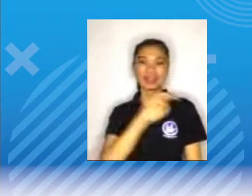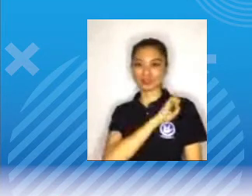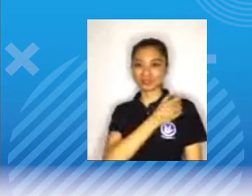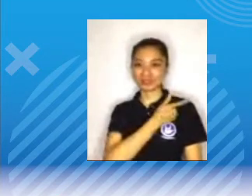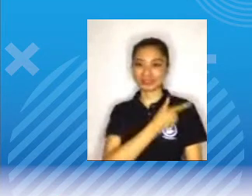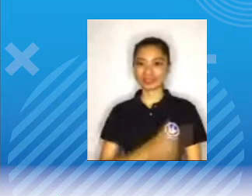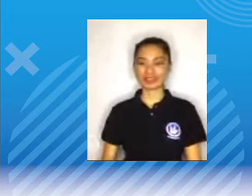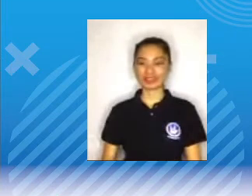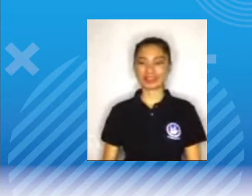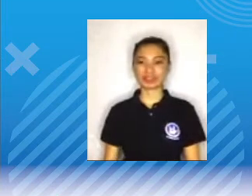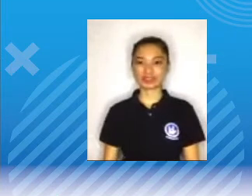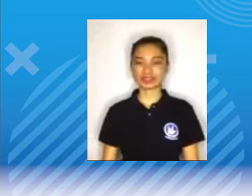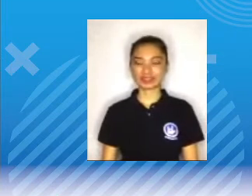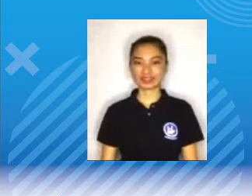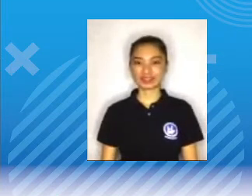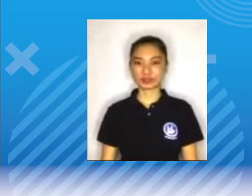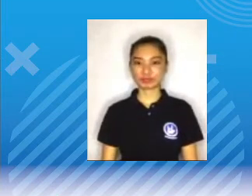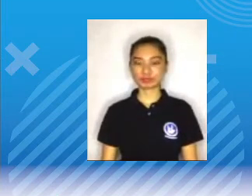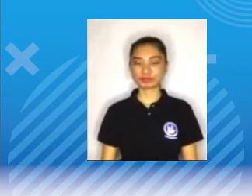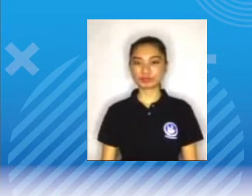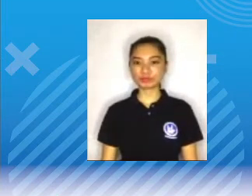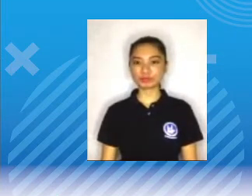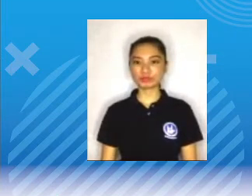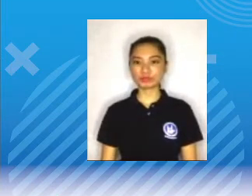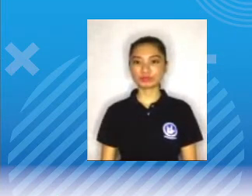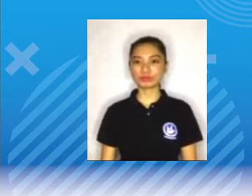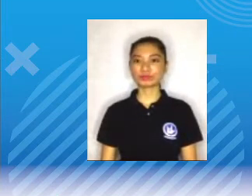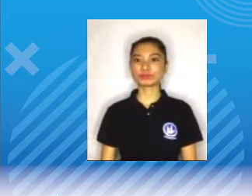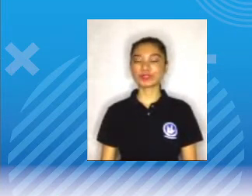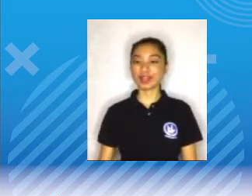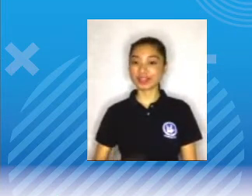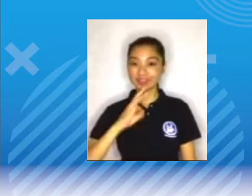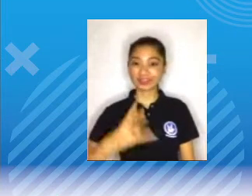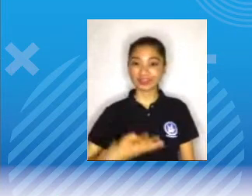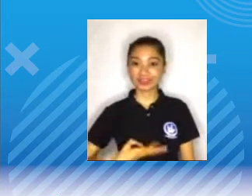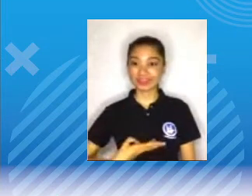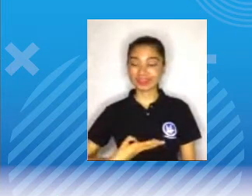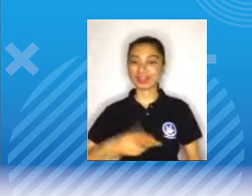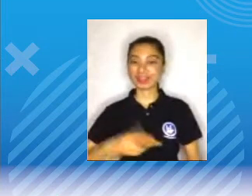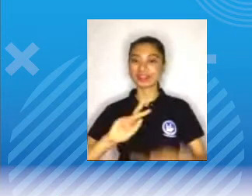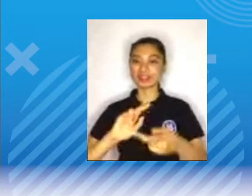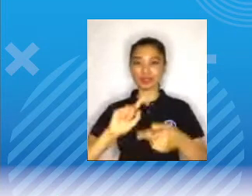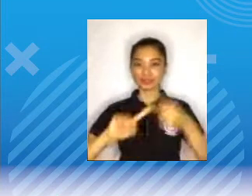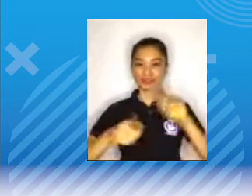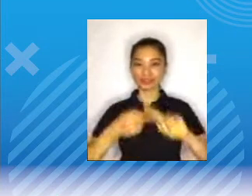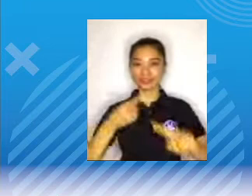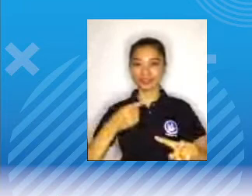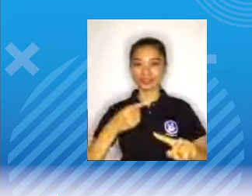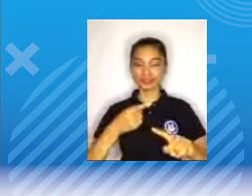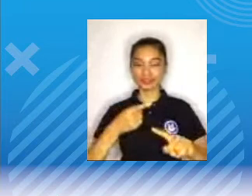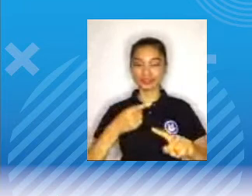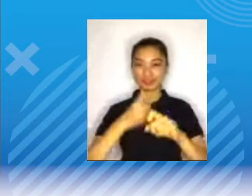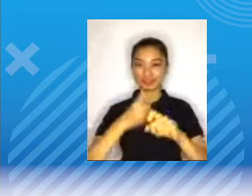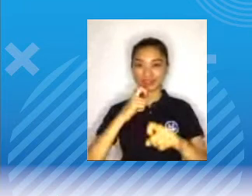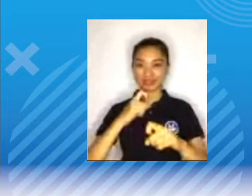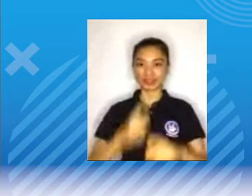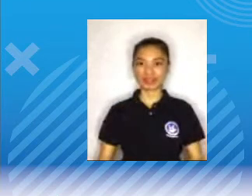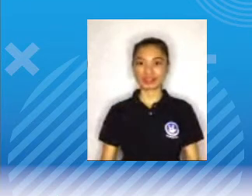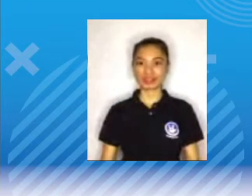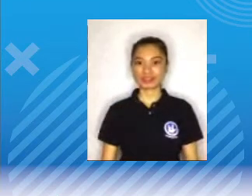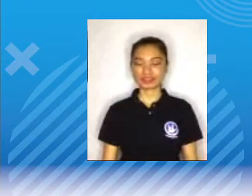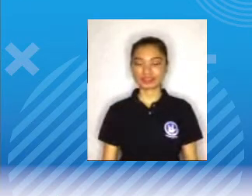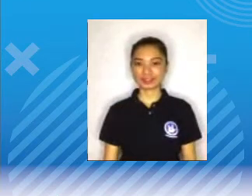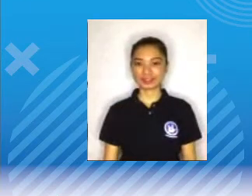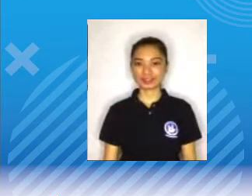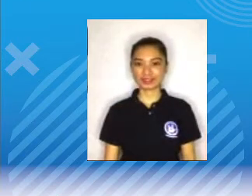pagkilala ang ating mga kaibigan mula sa DepEd Public Affairs Service na siyang nagtumulong sa amin na mag-set up ng live stream na